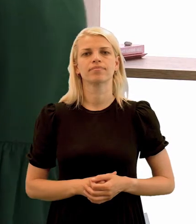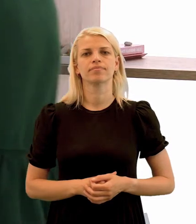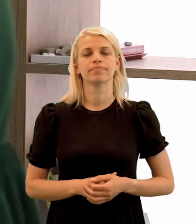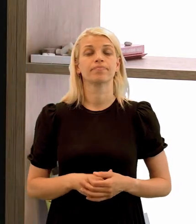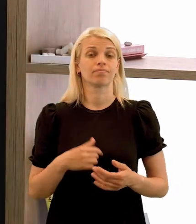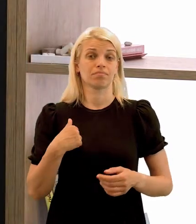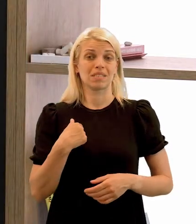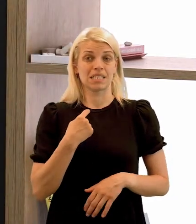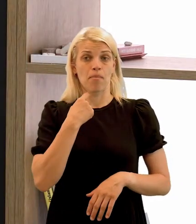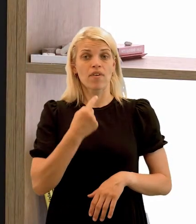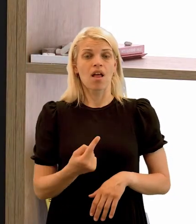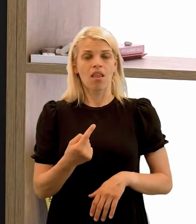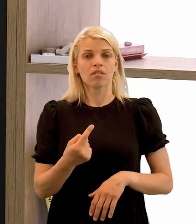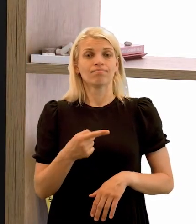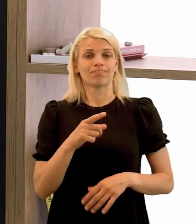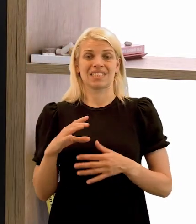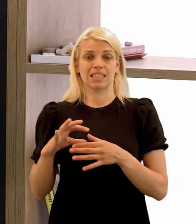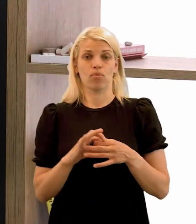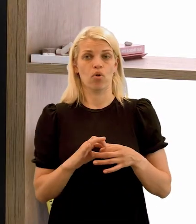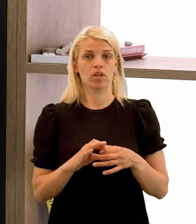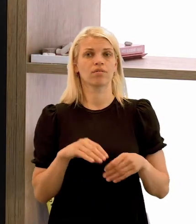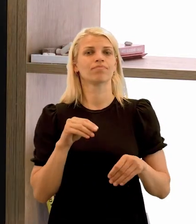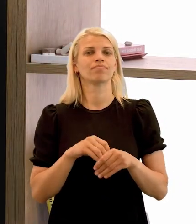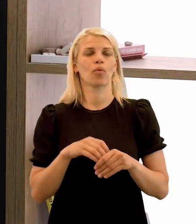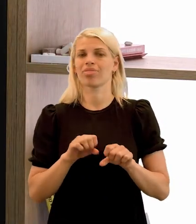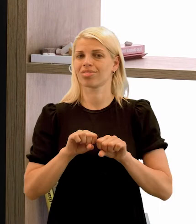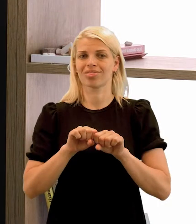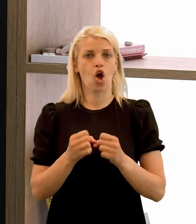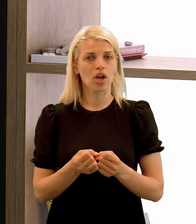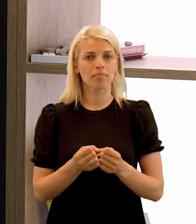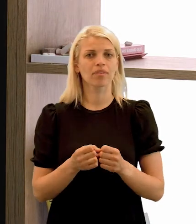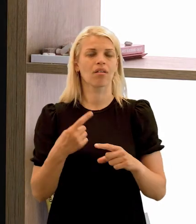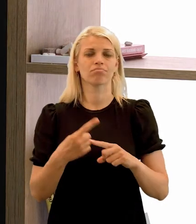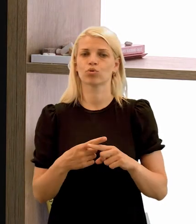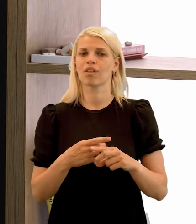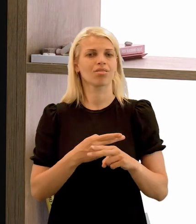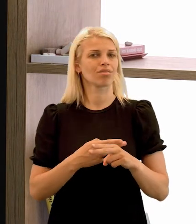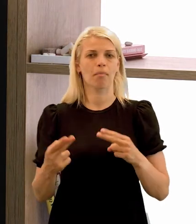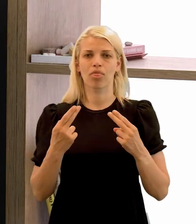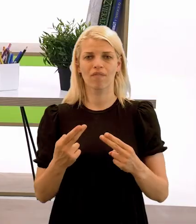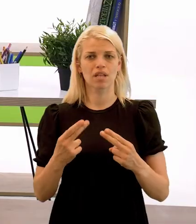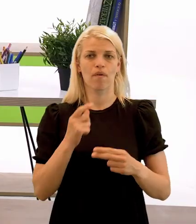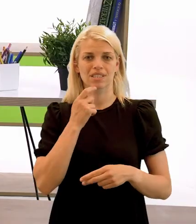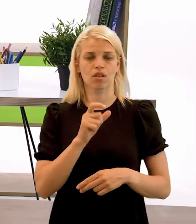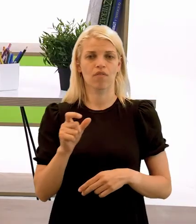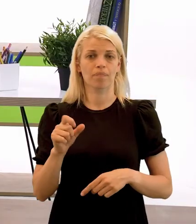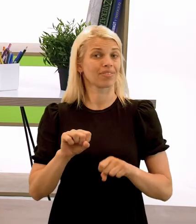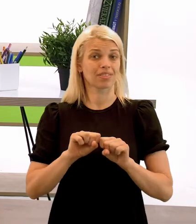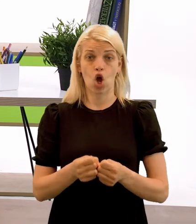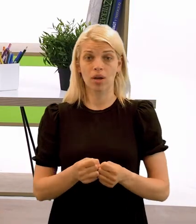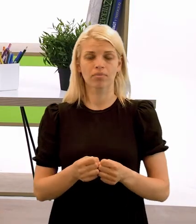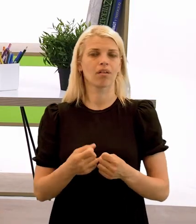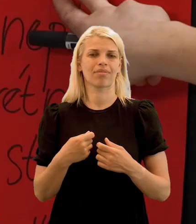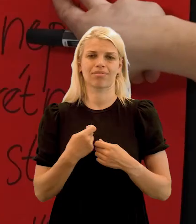Povedali sme si, že spojky sú neohybné a neplnovýznamové slova. Neohybné, lebo sa